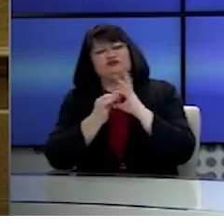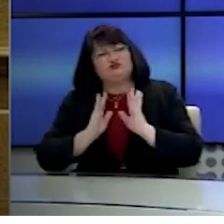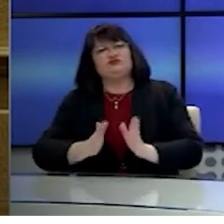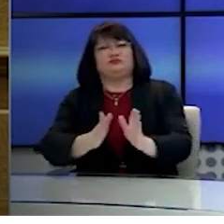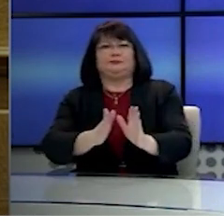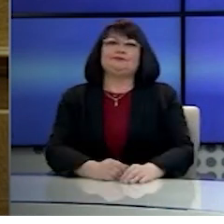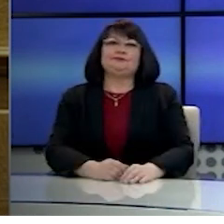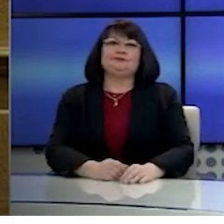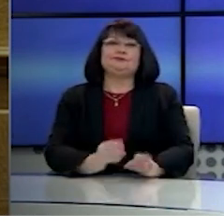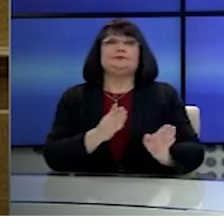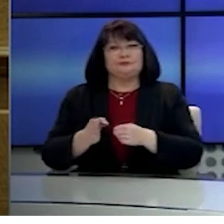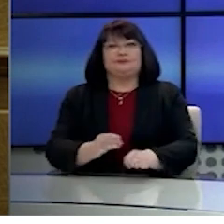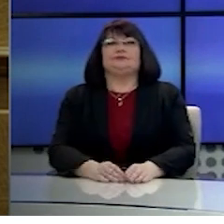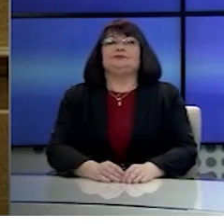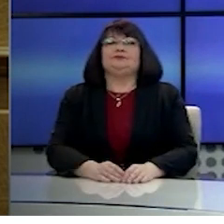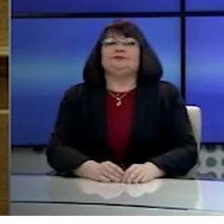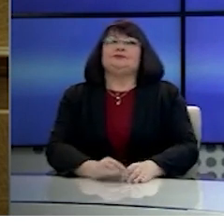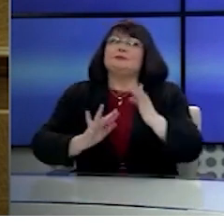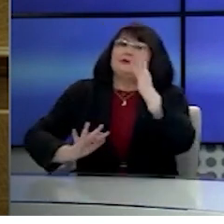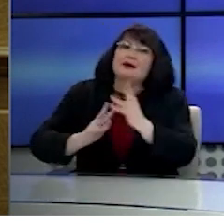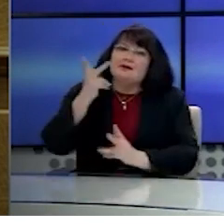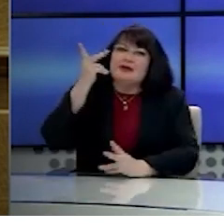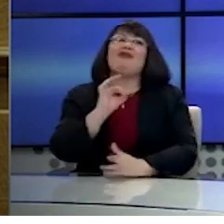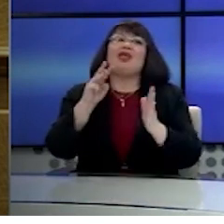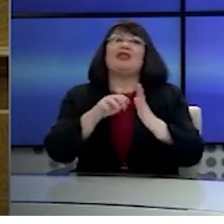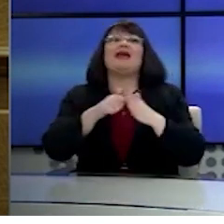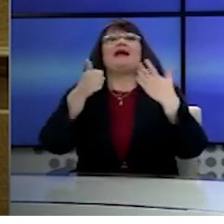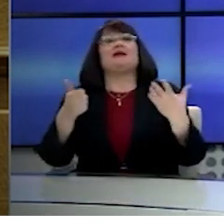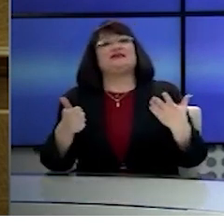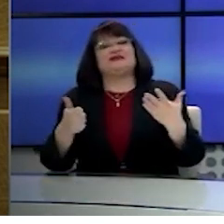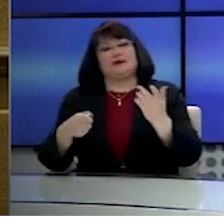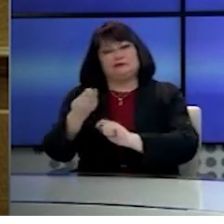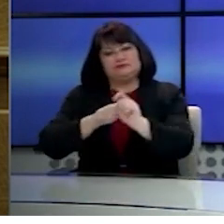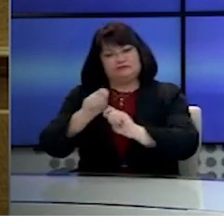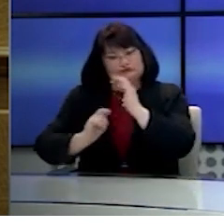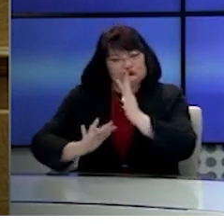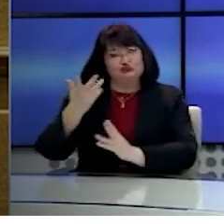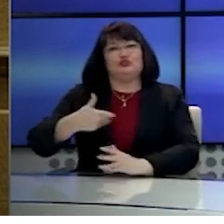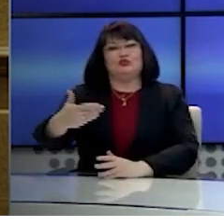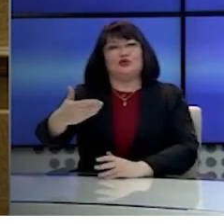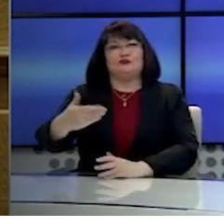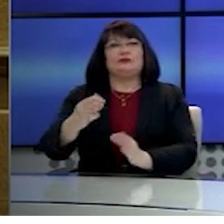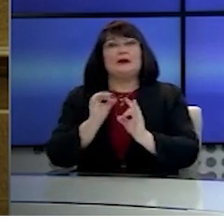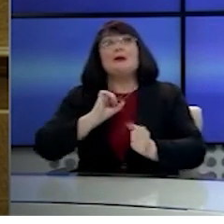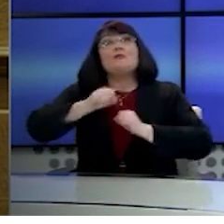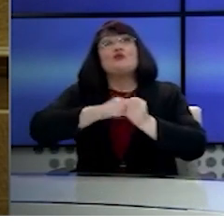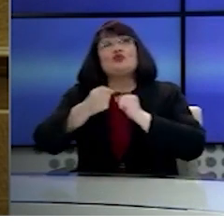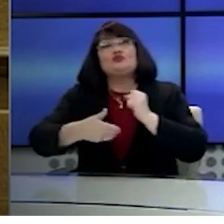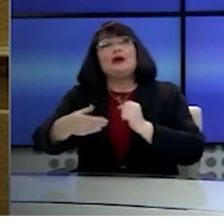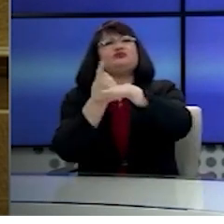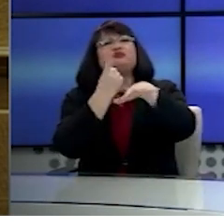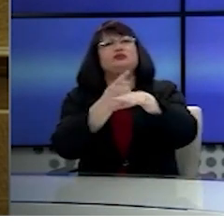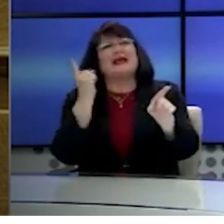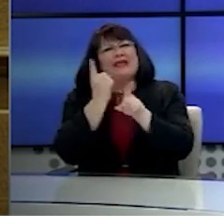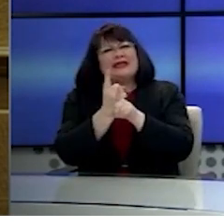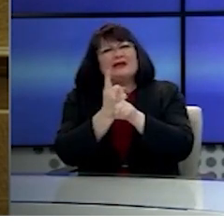γέννη. Ταυτόχρονα εξελίσσεται η αναβάθμιση των F-16, προχωρούν ενέργειες για την απόκτηση και νέων ανθυποβρυχιακών